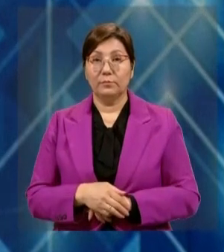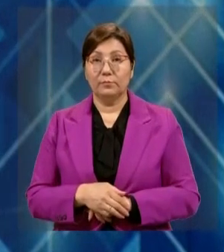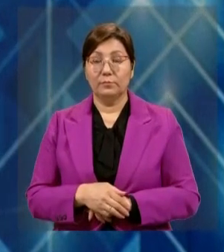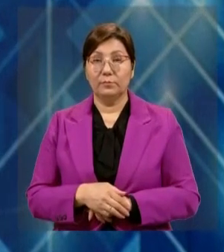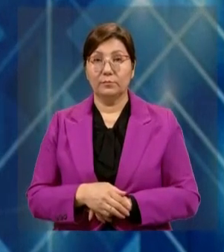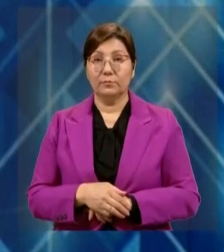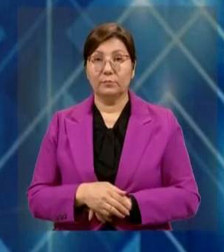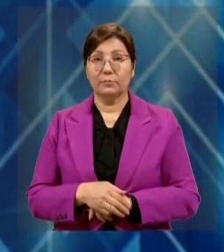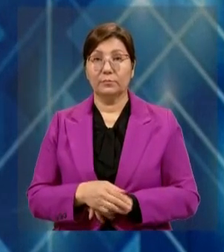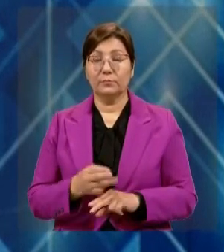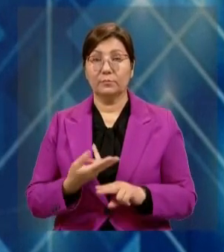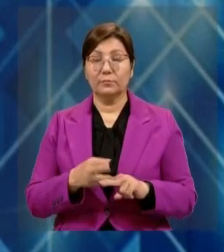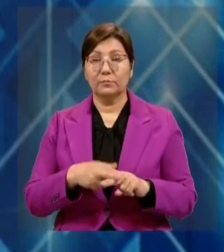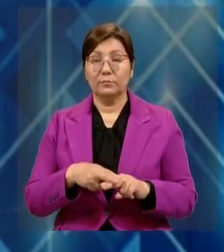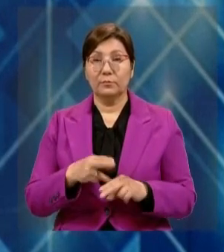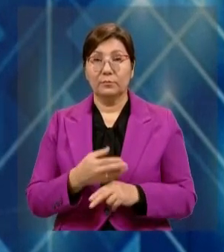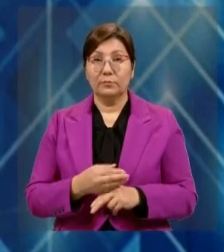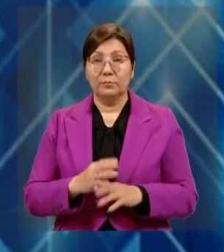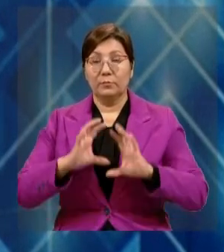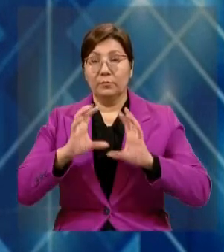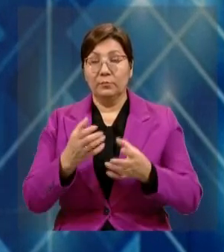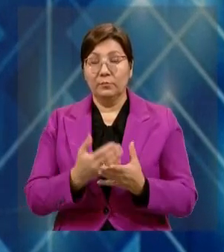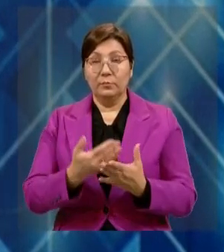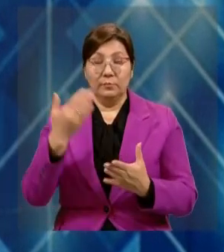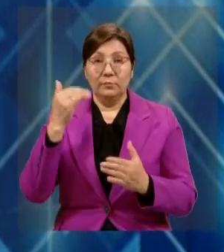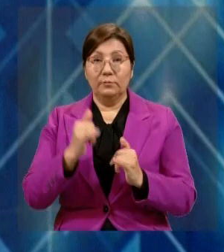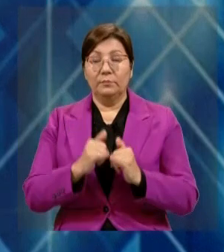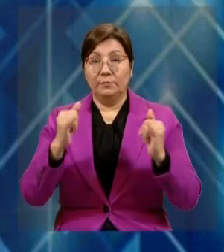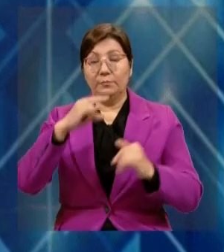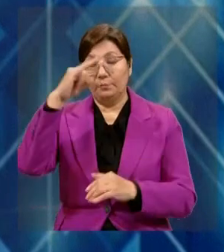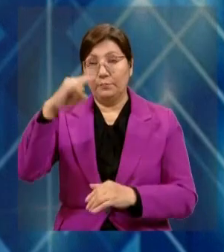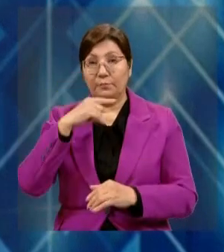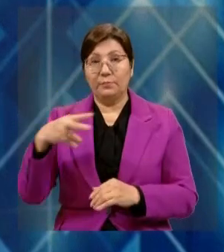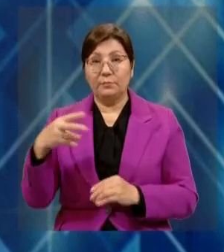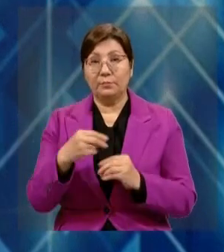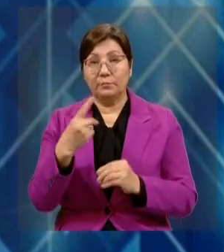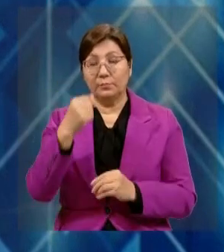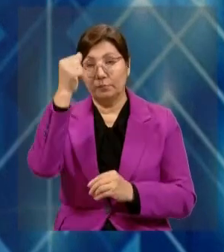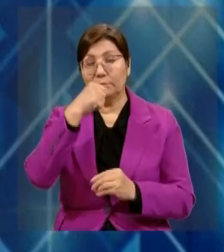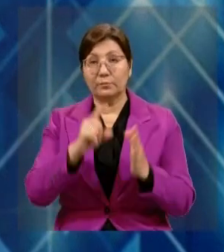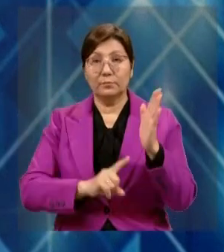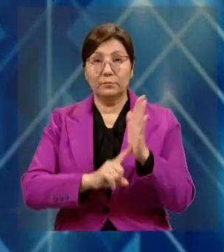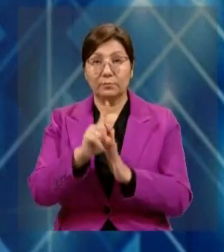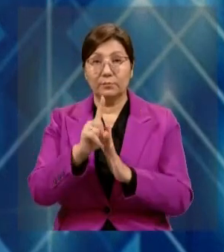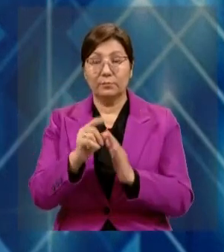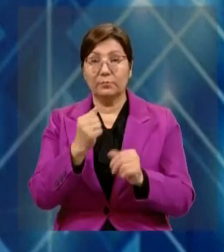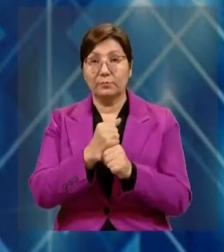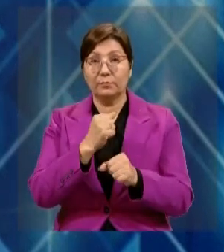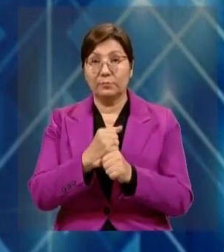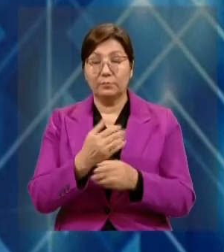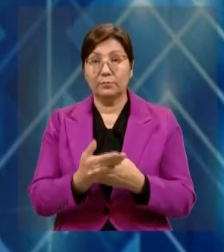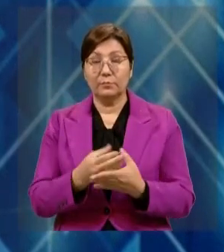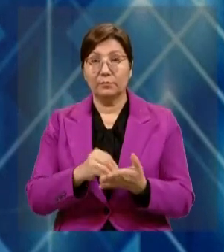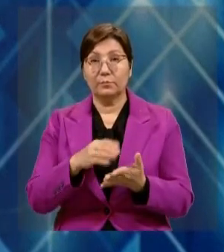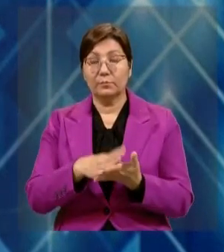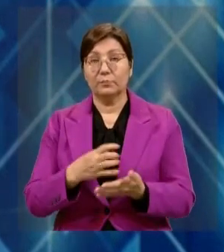Бұл гемопоэздік дін жасушалары әлем бойынша бұрыннан дамыған. Қазақстан 2011 жылдан бастап жасайды бұл тіркелім. Бұл